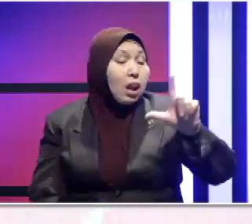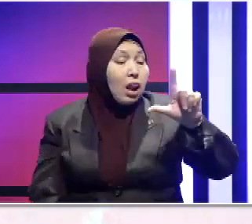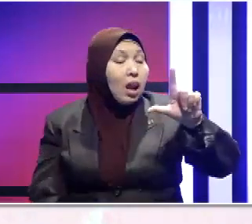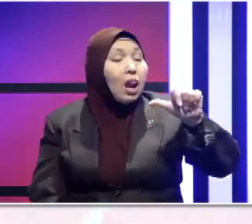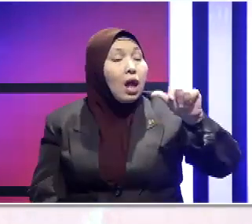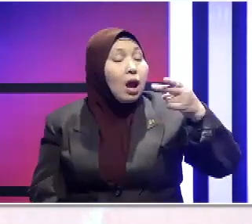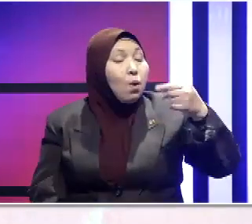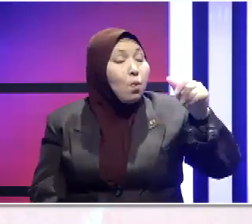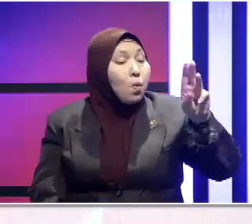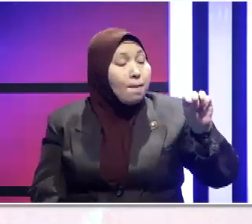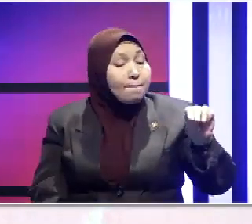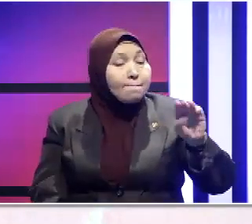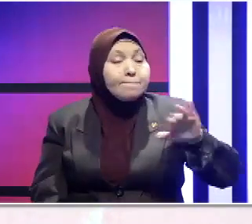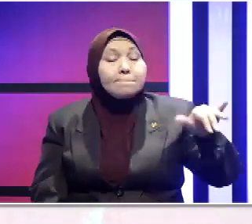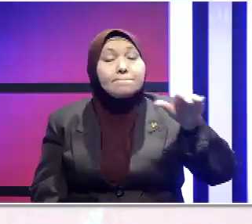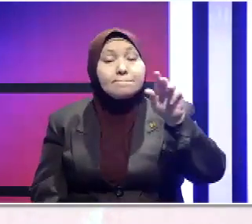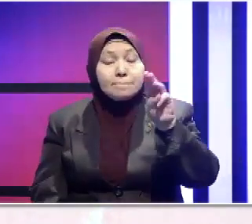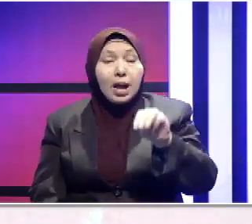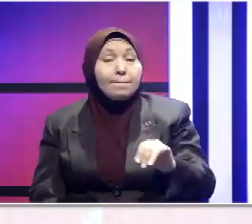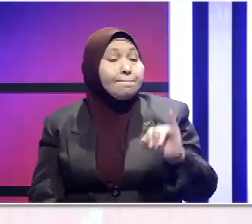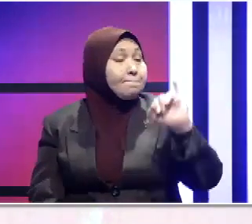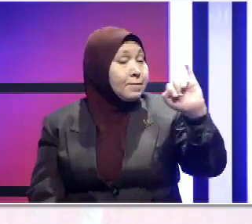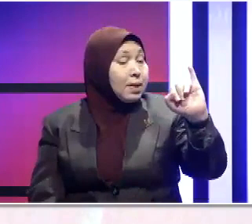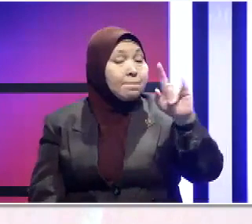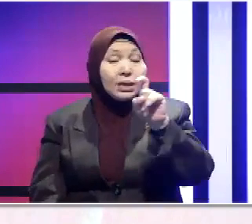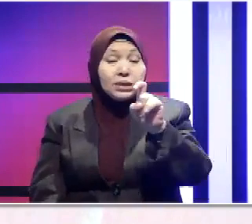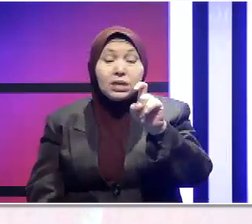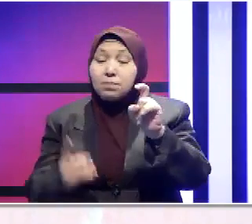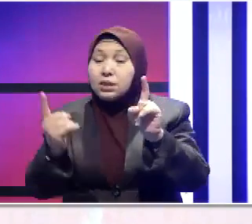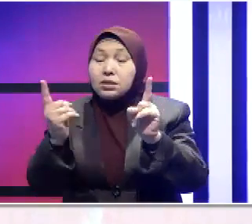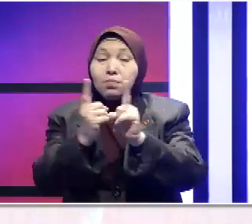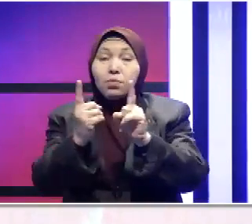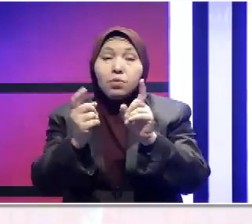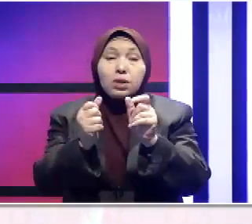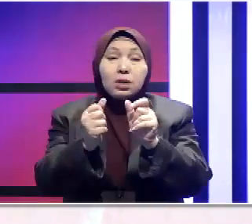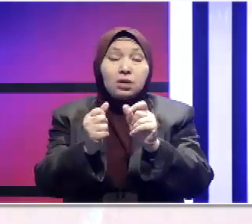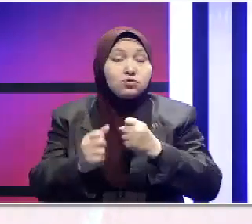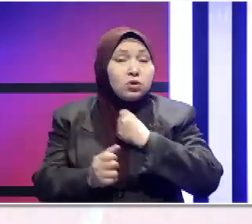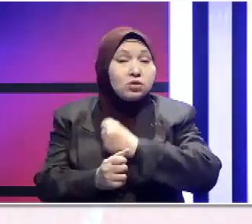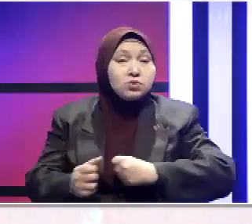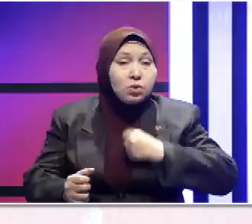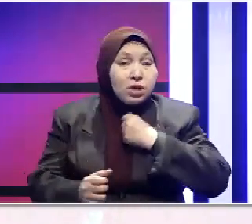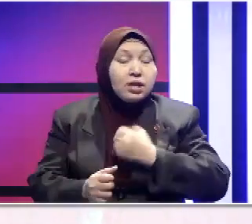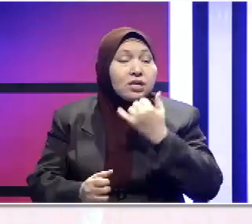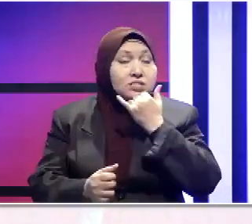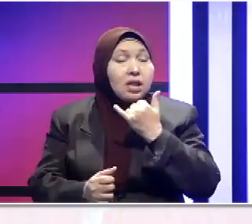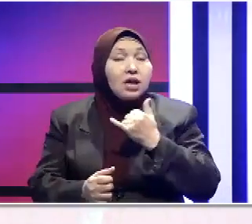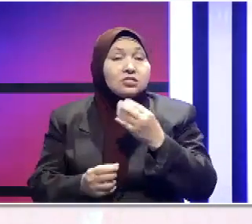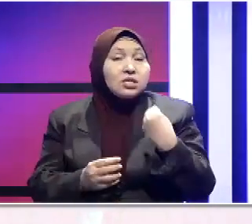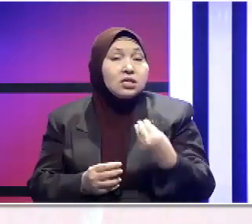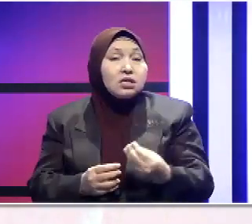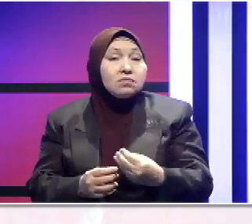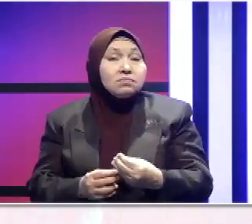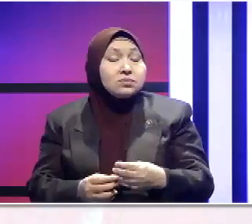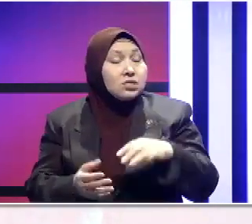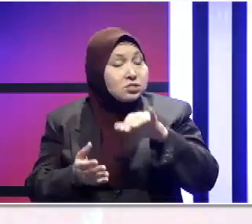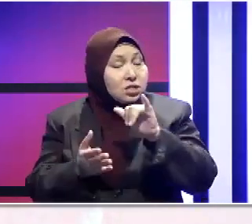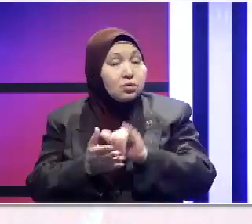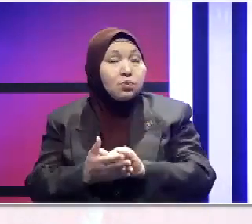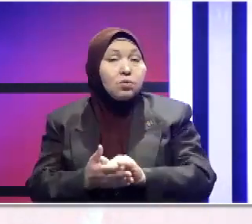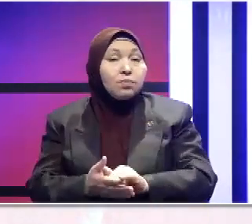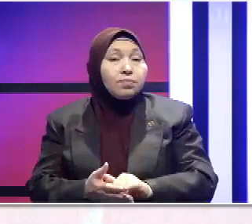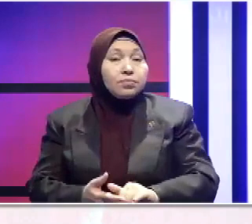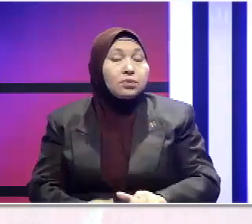firlaha mim mati bertemu dengan eh kita maaf adik selepas dikit disitu